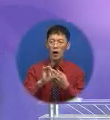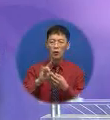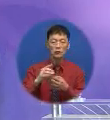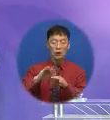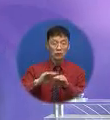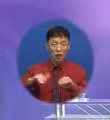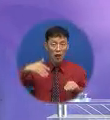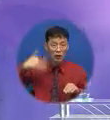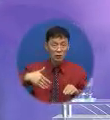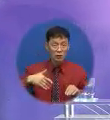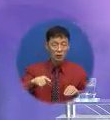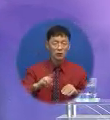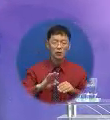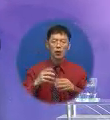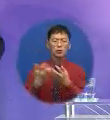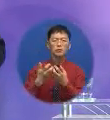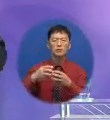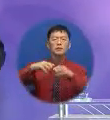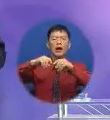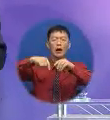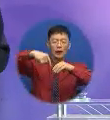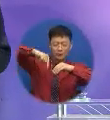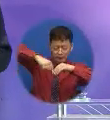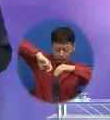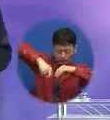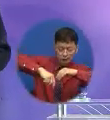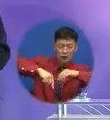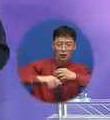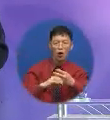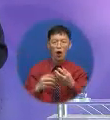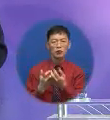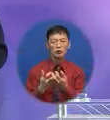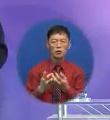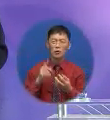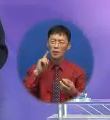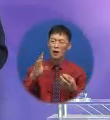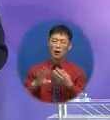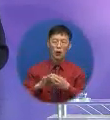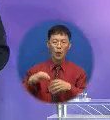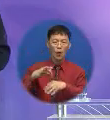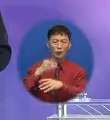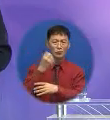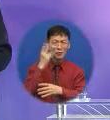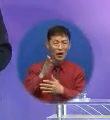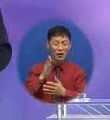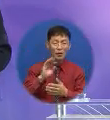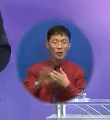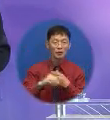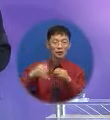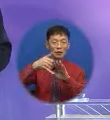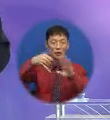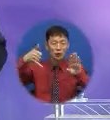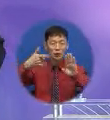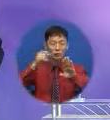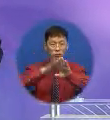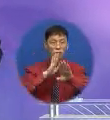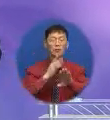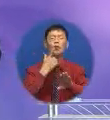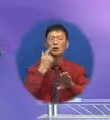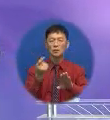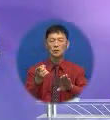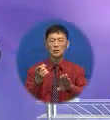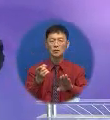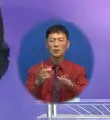한 번도 녹아본 적이 없는 거죠. 그러니까 그야말로 천연 냉동고죠. 우리 고기 상하지 않게 하려면 어디다가 보관해요?